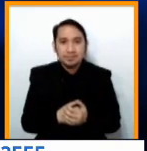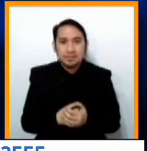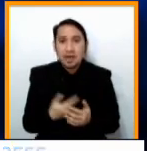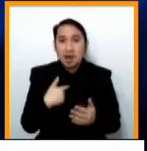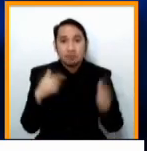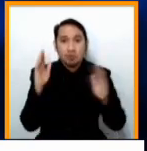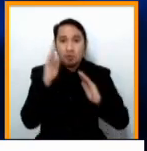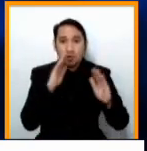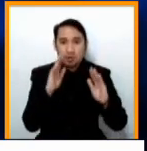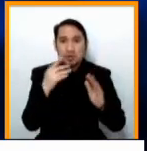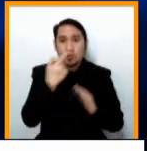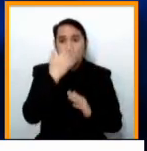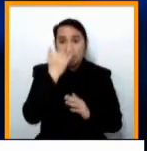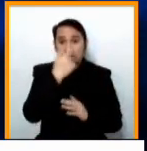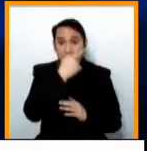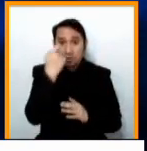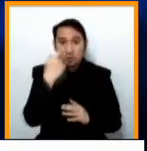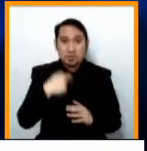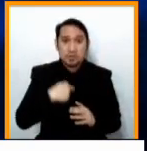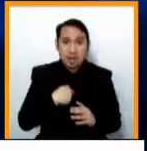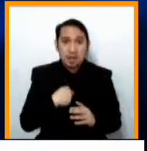kita, kahit